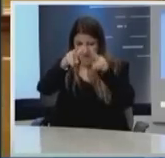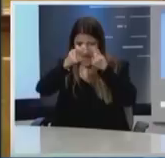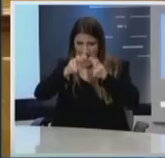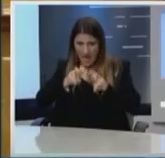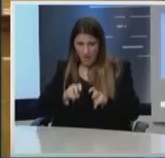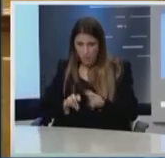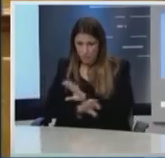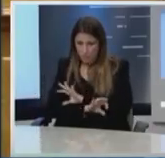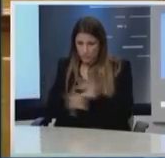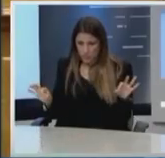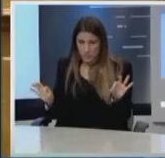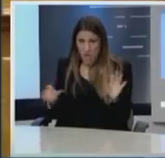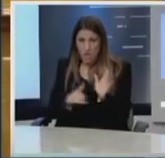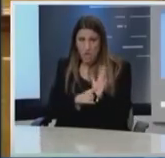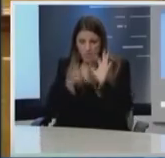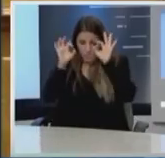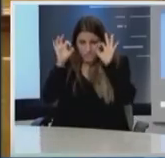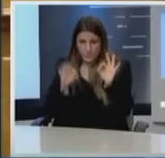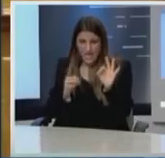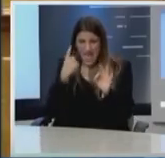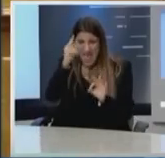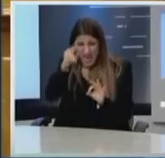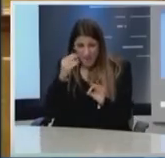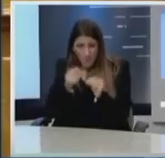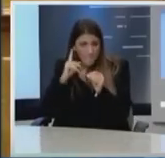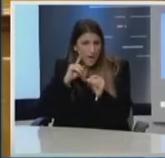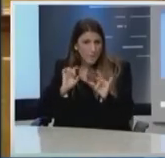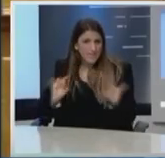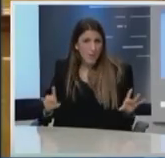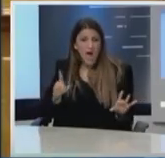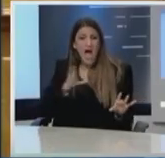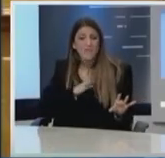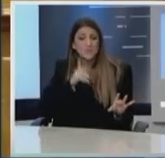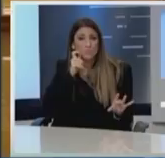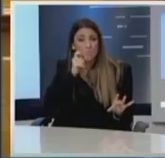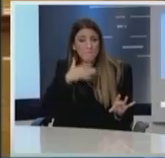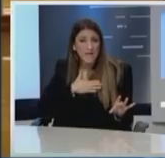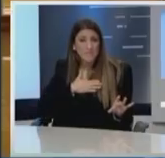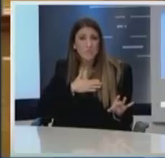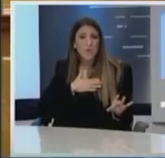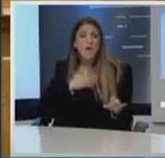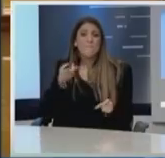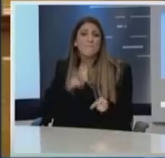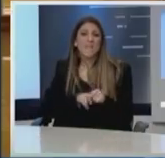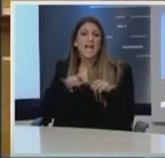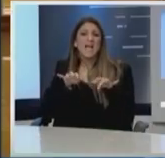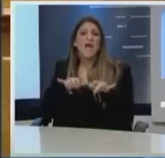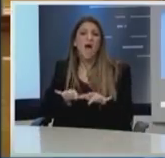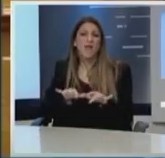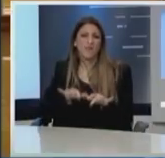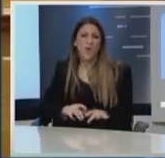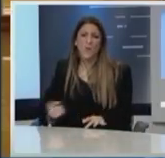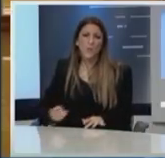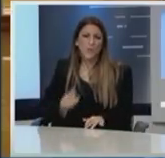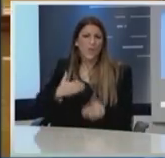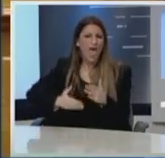απεδείχθη απόλυτα καθαρός. Δεν του καταλήξατε ούτε ένα ευρώ. Πέθανε από καρκίνο. Γιατί γουστάρατε να γράφετε στα πρωτοσέλιδα